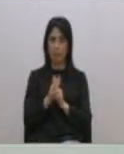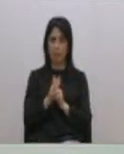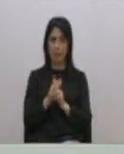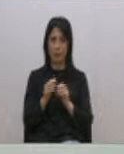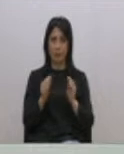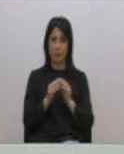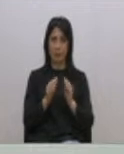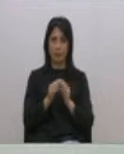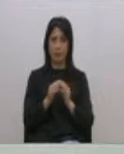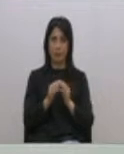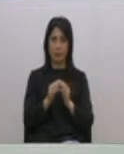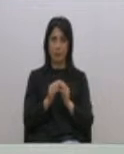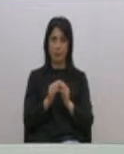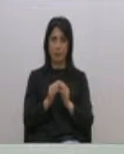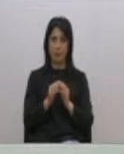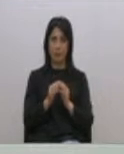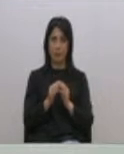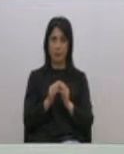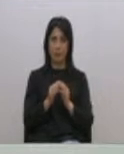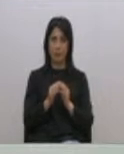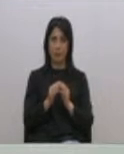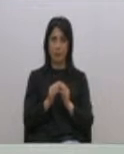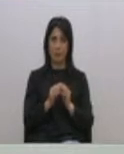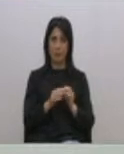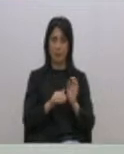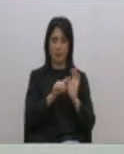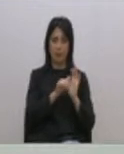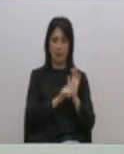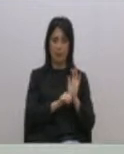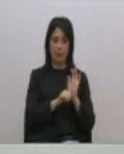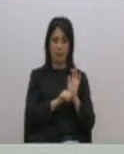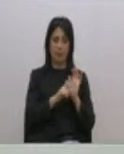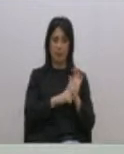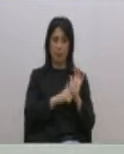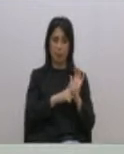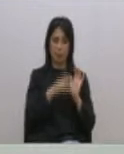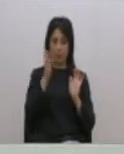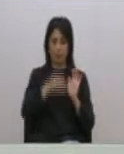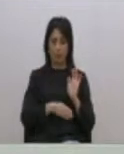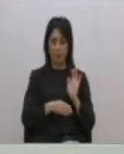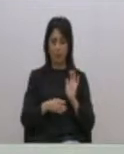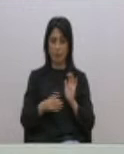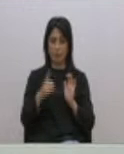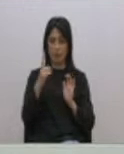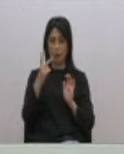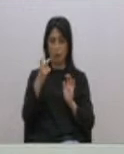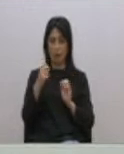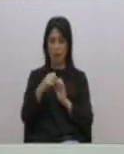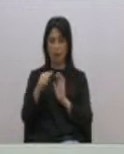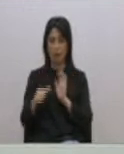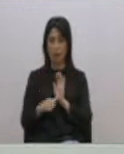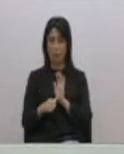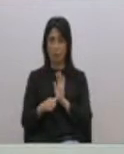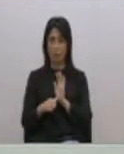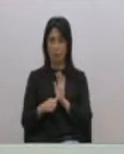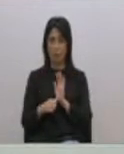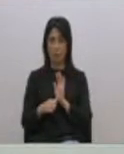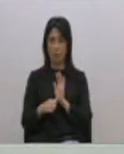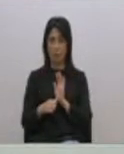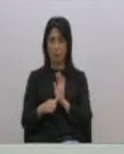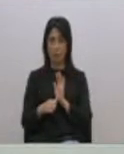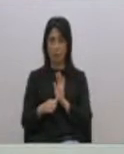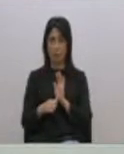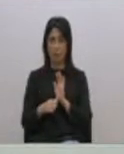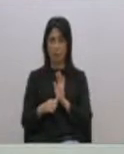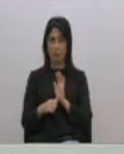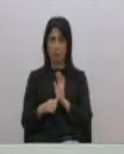Arari sulileba. Kitkhobi arari proektis 69 punkti reglamentis 216 mukhle.